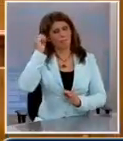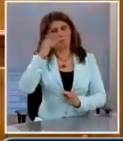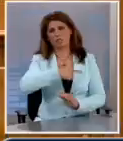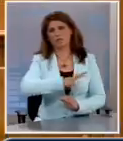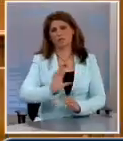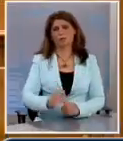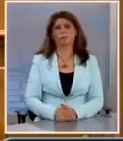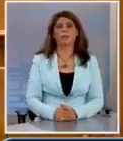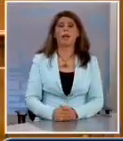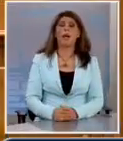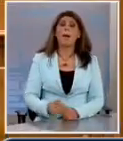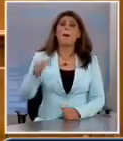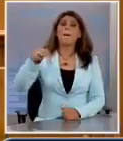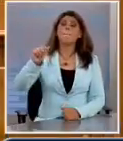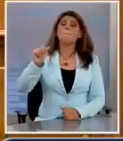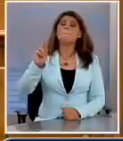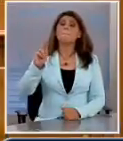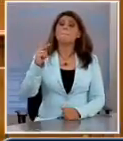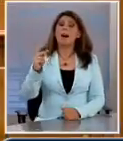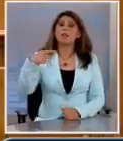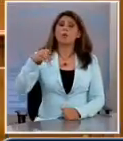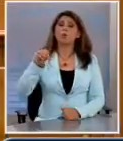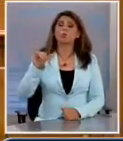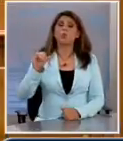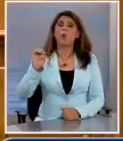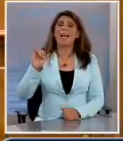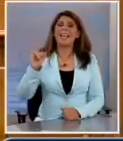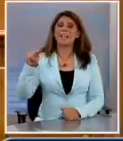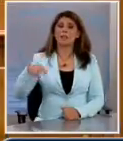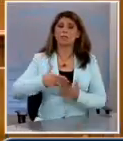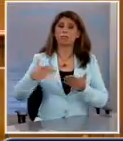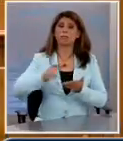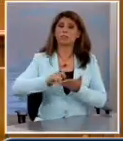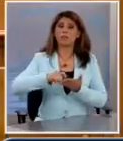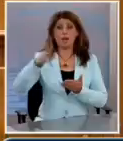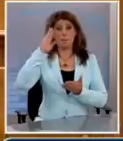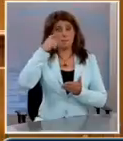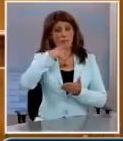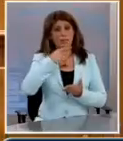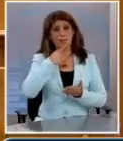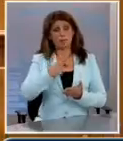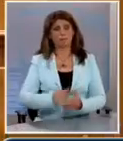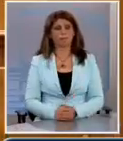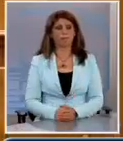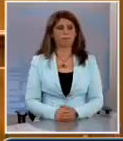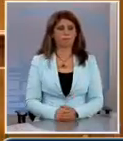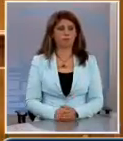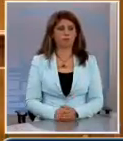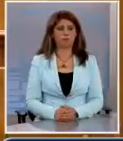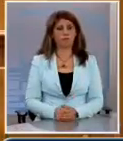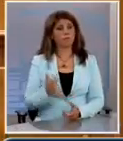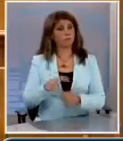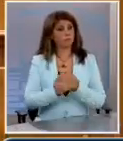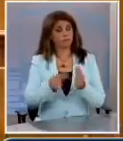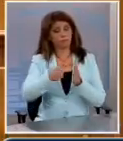Ο Μάρκ Τουέιν, μεγάλος Αμερικάνος συγγραφέας, είχε πει την εξής